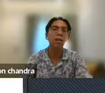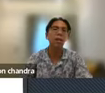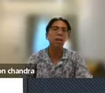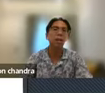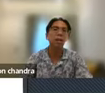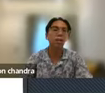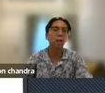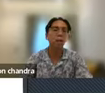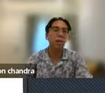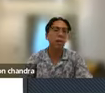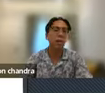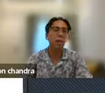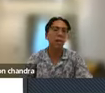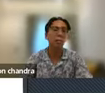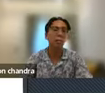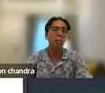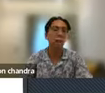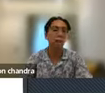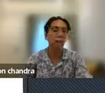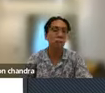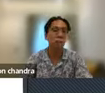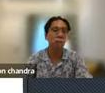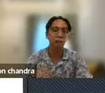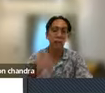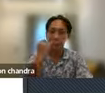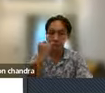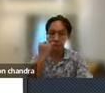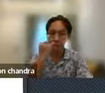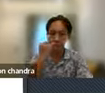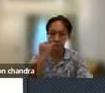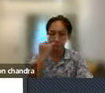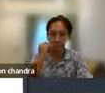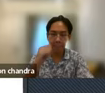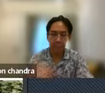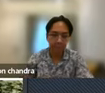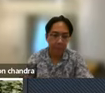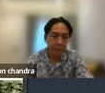lain-lain. Kemudian fleksibilitas dalam penggunaan, bisa di next lagi.